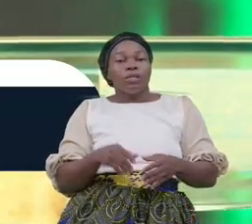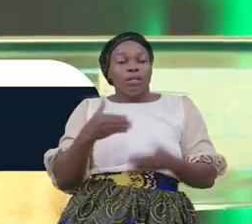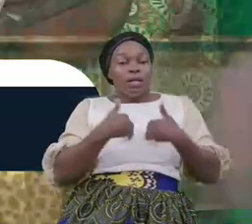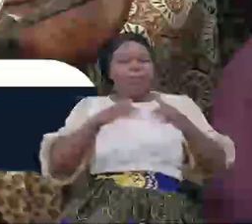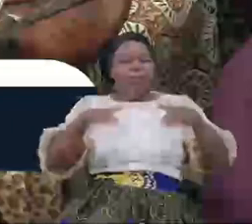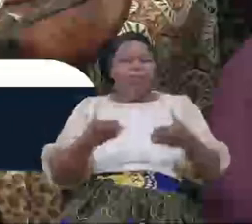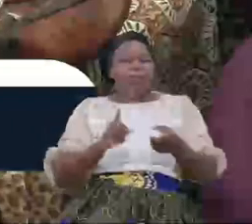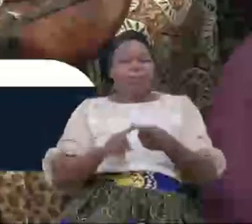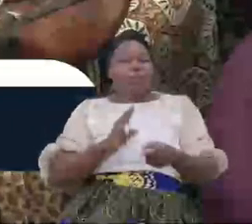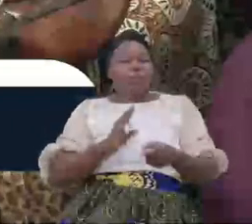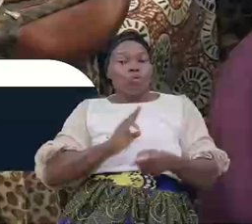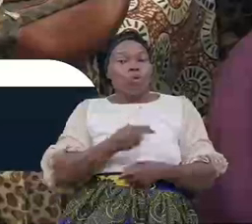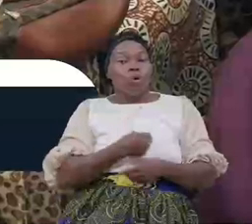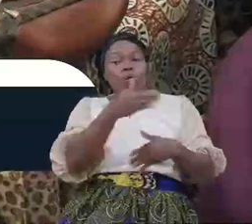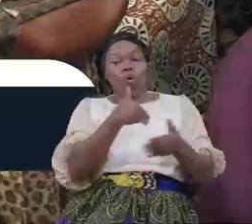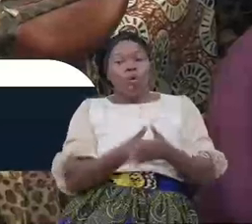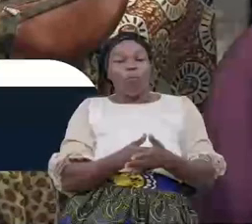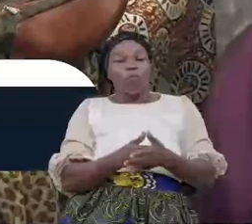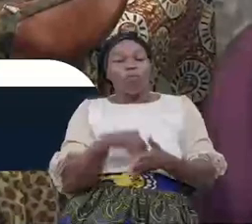quoi? Il nous a donné.